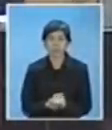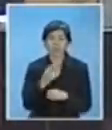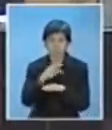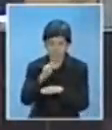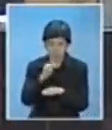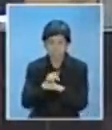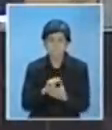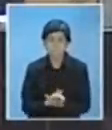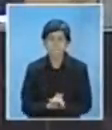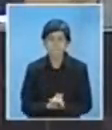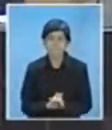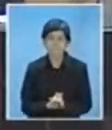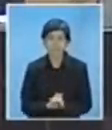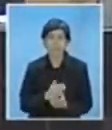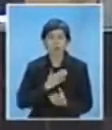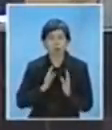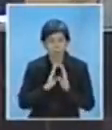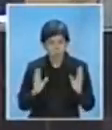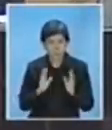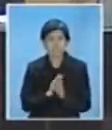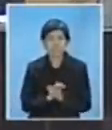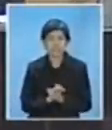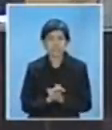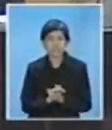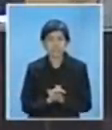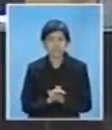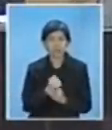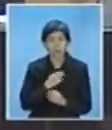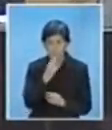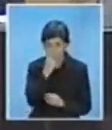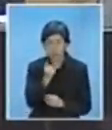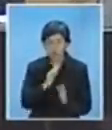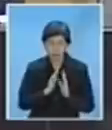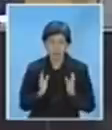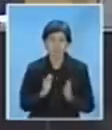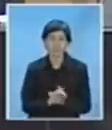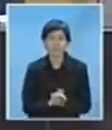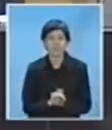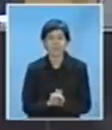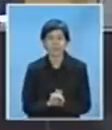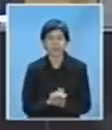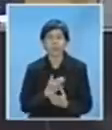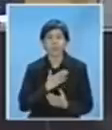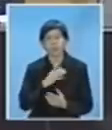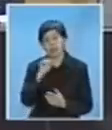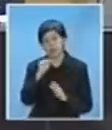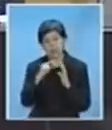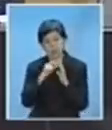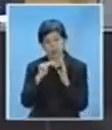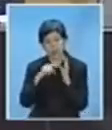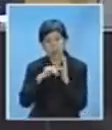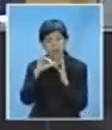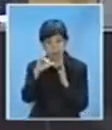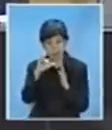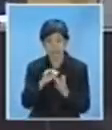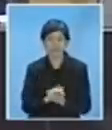านครับ ขอบพระคุณที่ท่านประธานเอียงทางขวาบ้างนะฮะ ผมสุนัยจุลพงศธรครับท่านประธาน